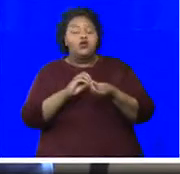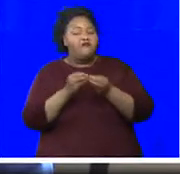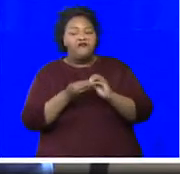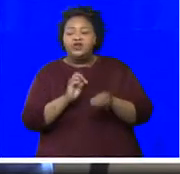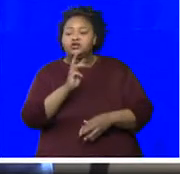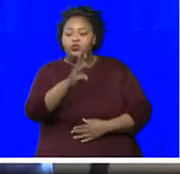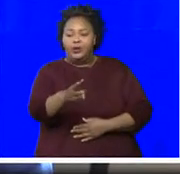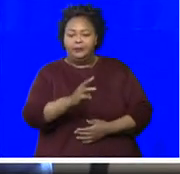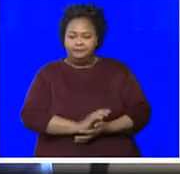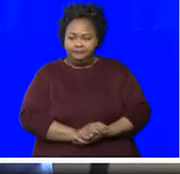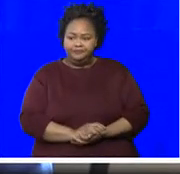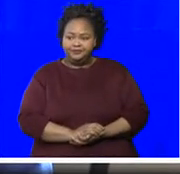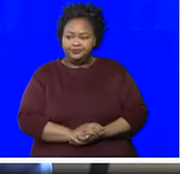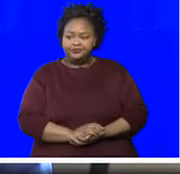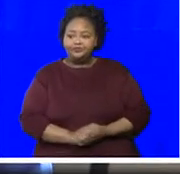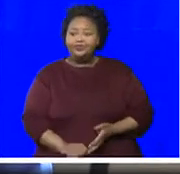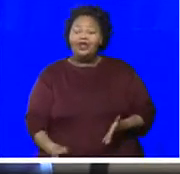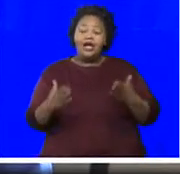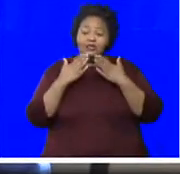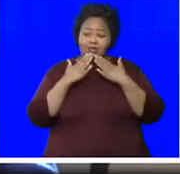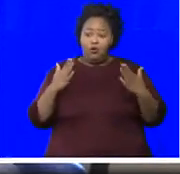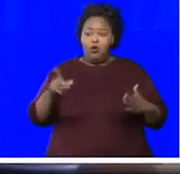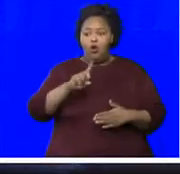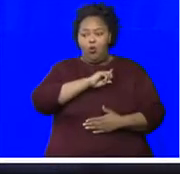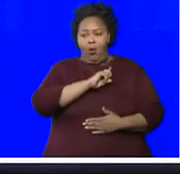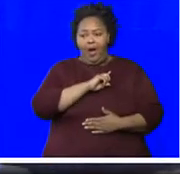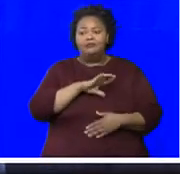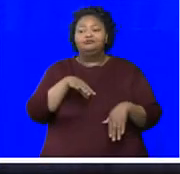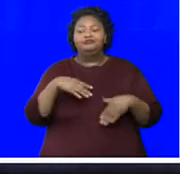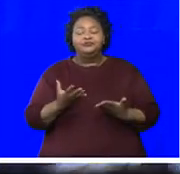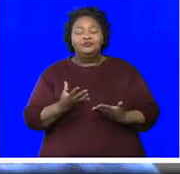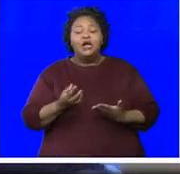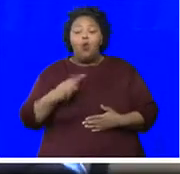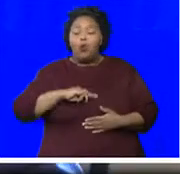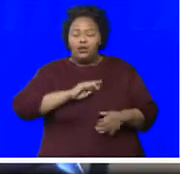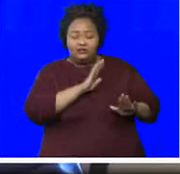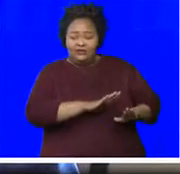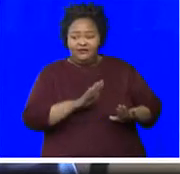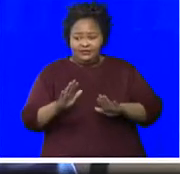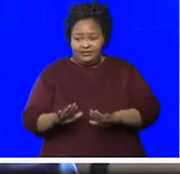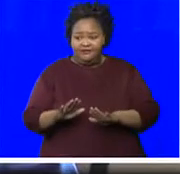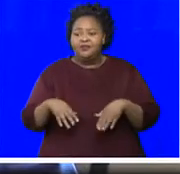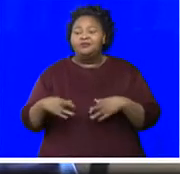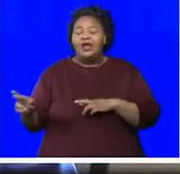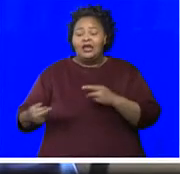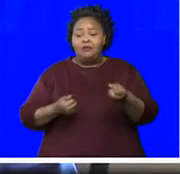sinengcinamba njengoba ngishide ukuthi bese kungangeneki ngisho enkundleni la gedela bongangena